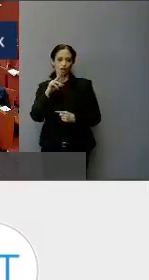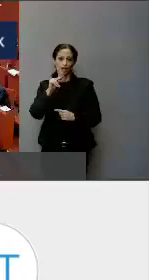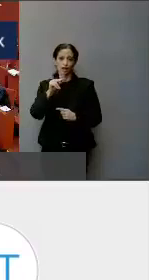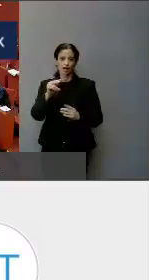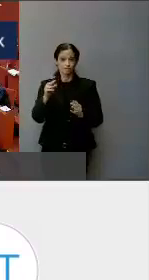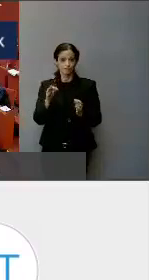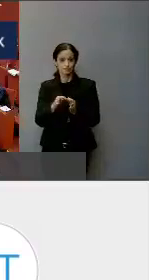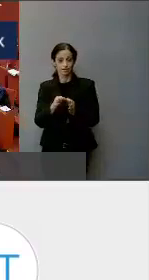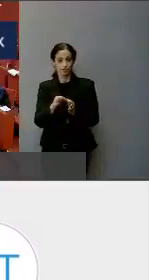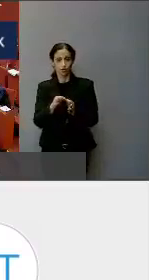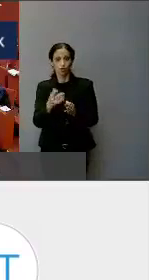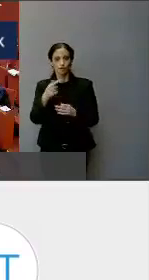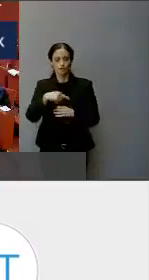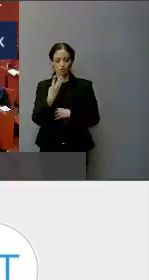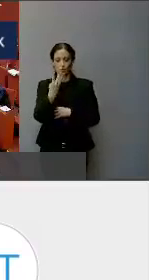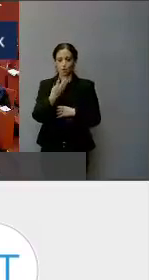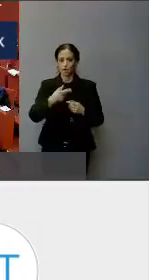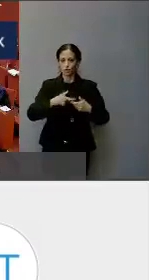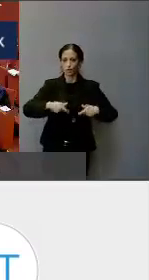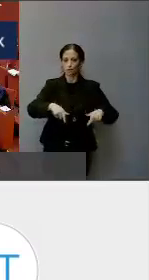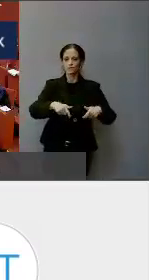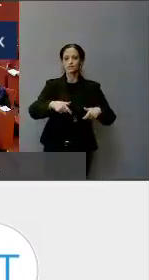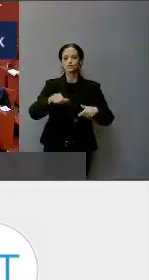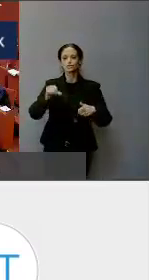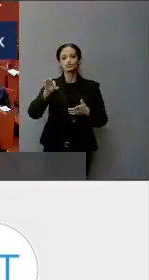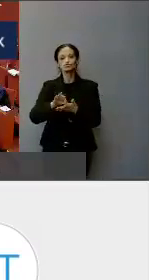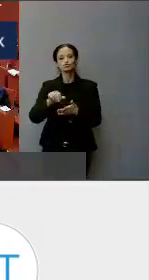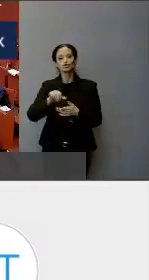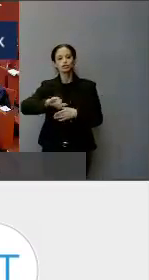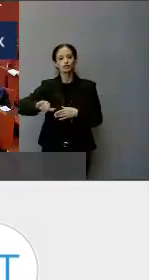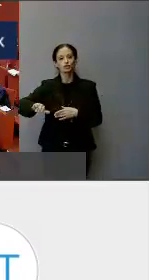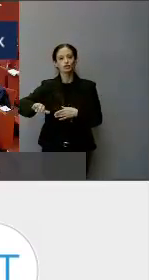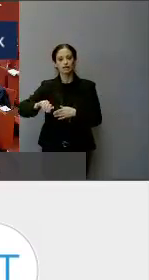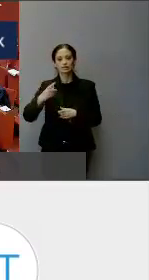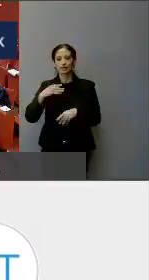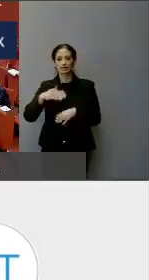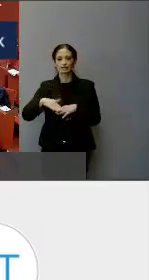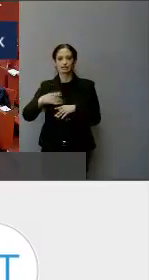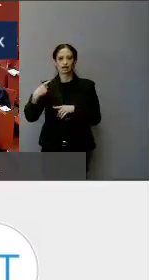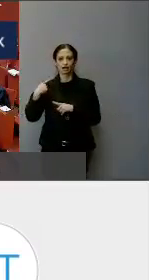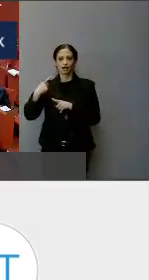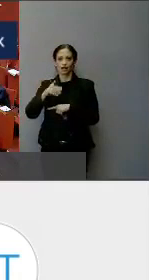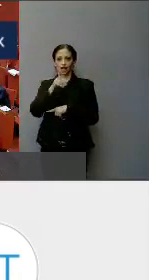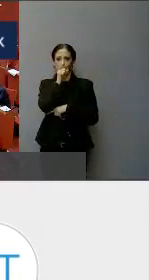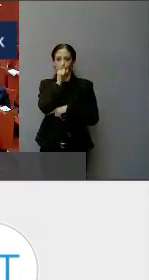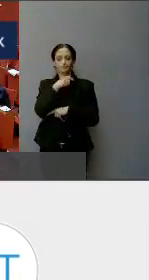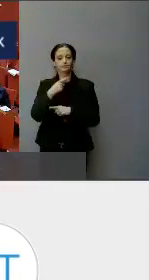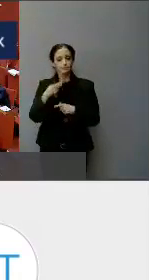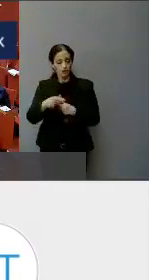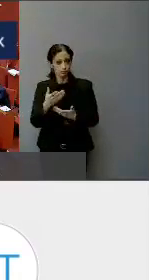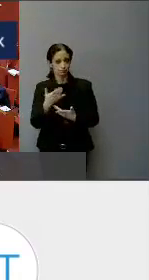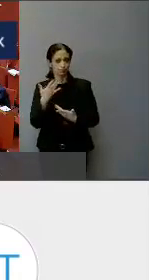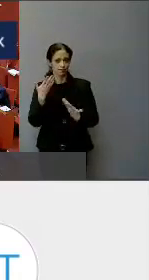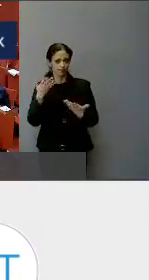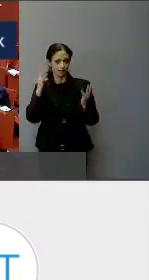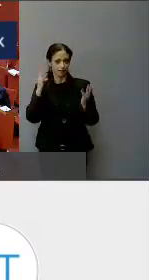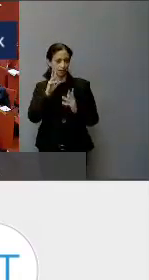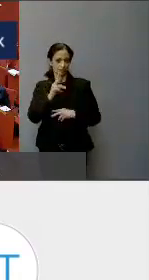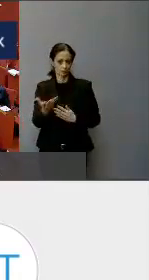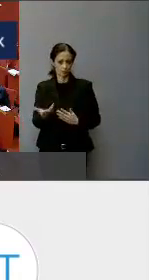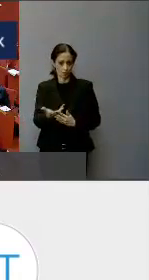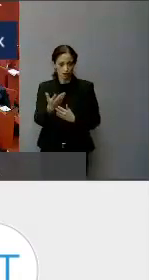perché per quattro commissioni il centrodestra la maggioranza non ha aperto bocca allora noi siamo naturalmente d'accordo